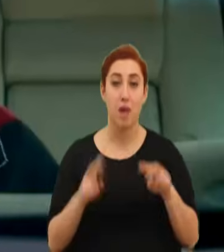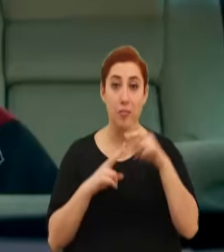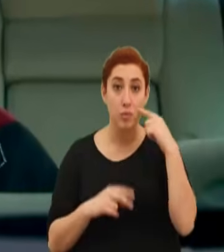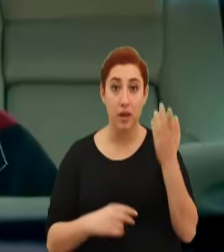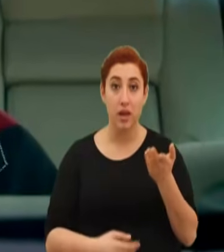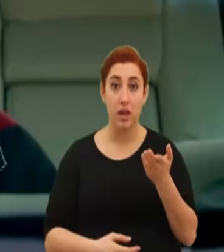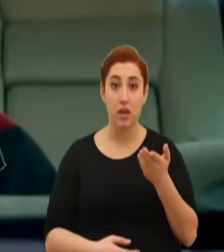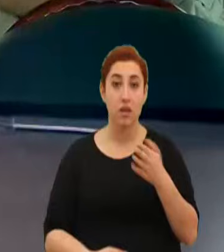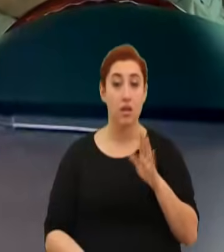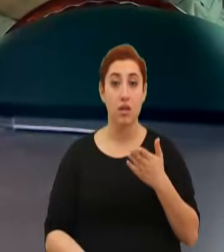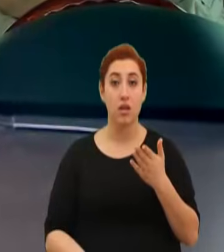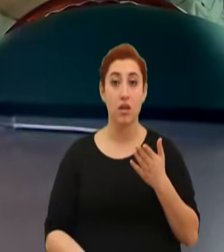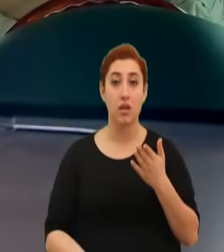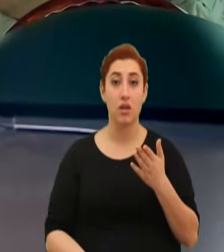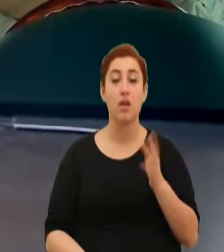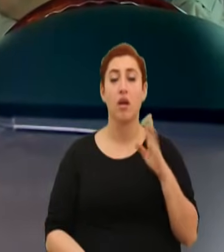Mahmut Bey. Ne?